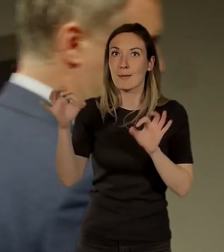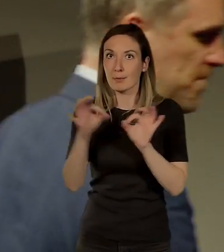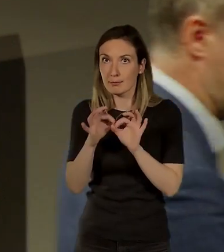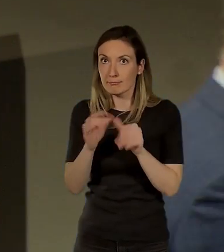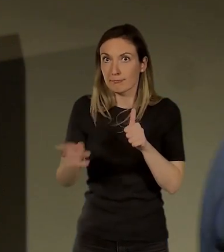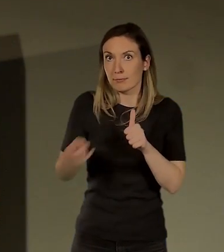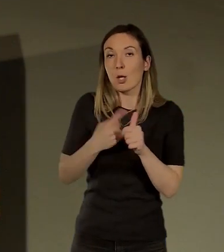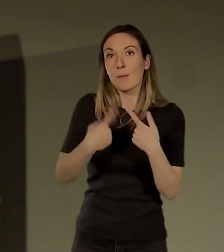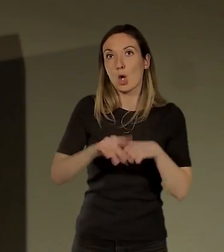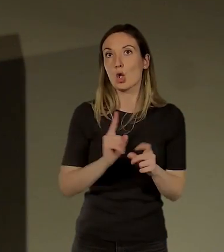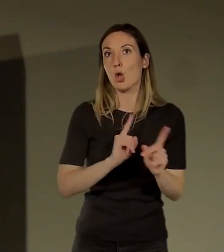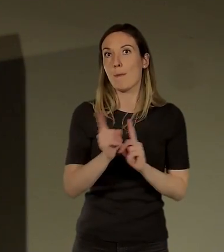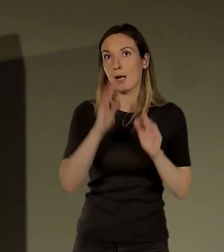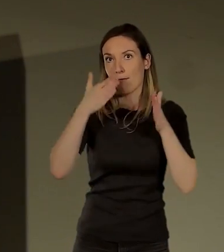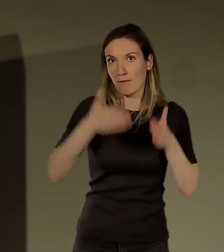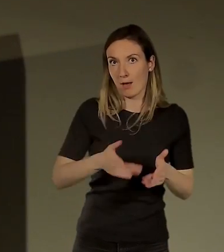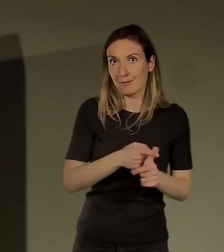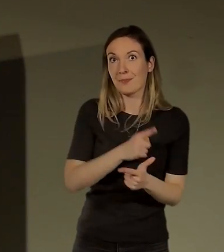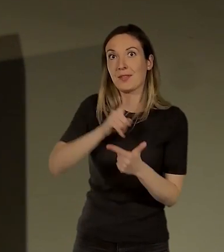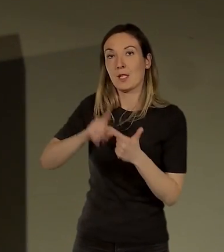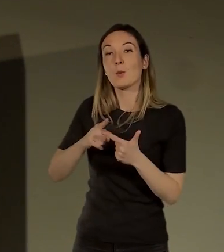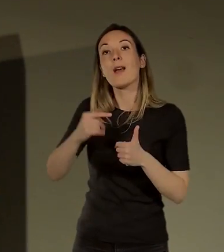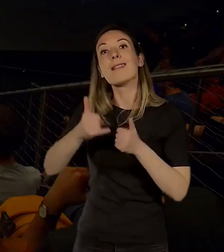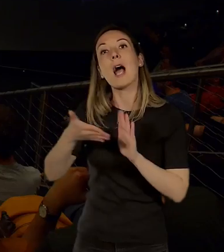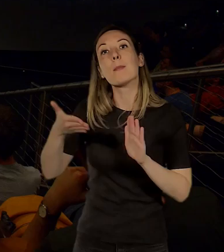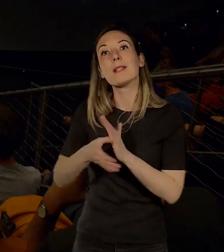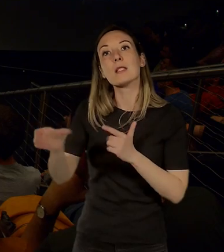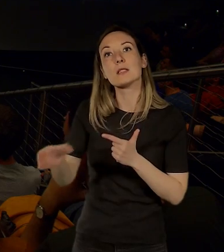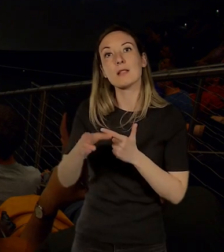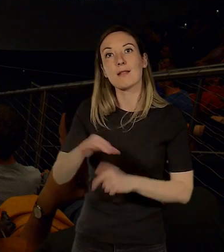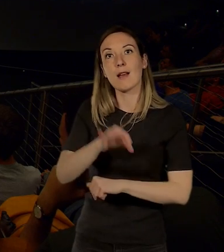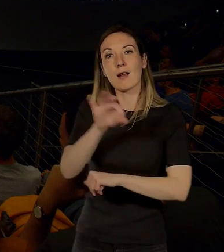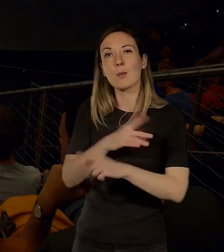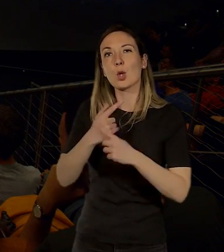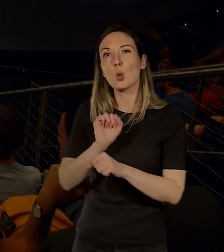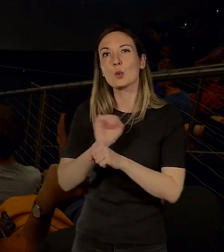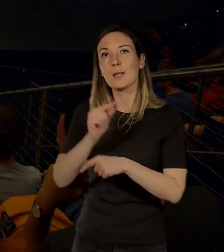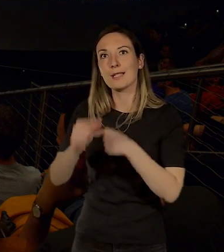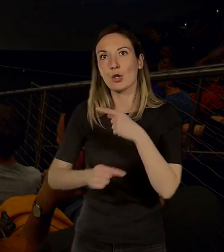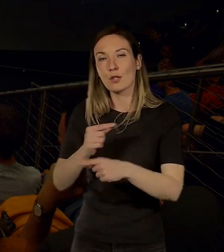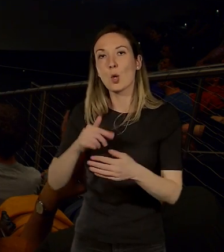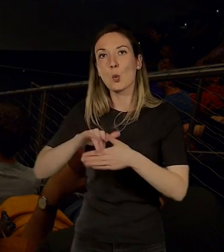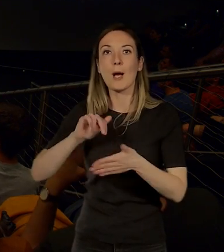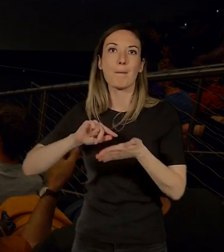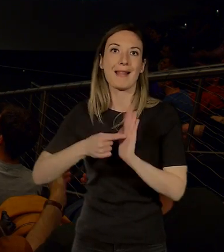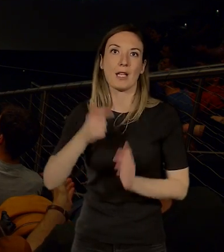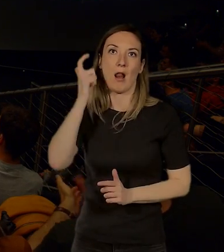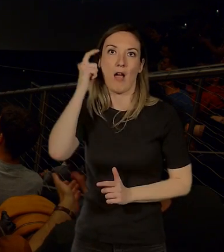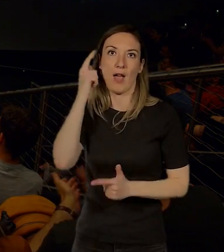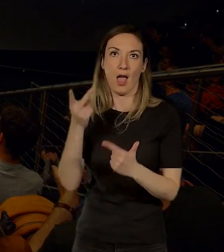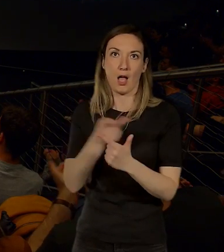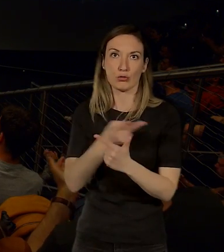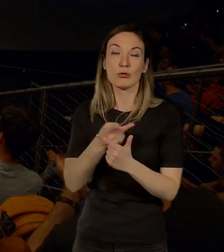pro oblast územního a strategického rozvoje, pana architekta Petra Hlaváčka. Pánové, vítejte v